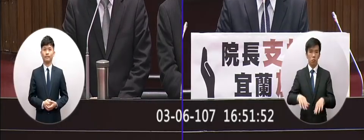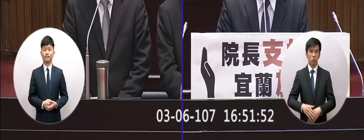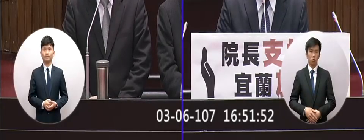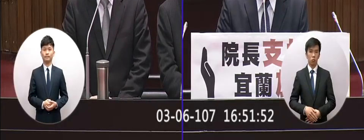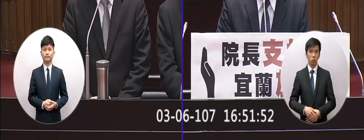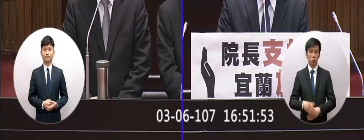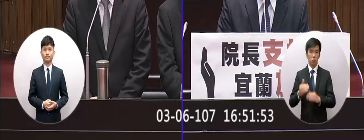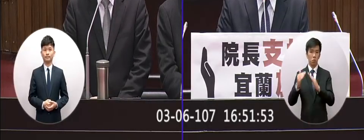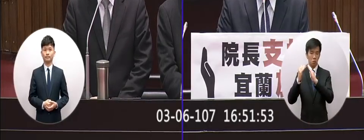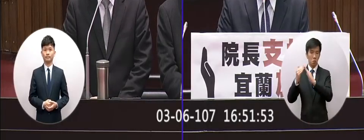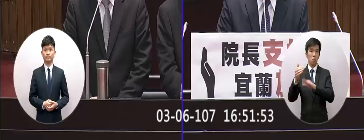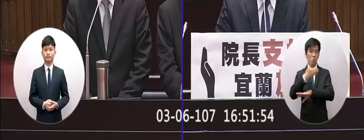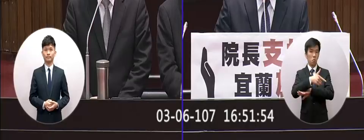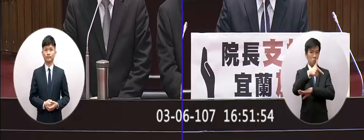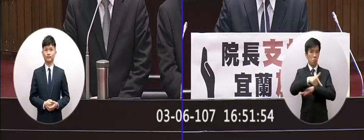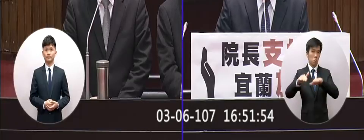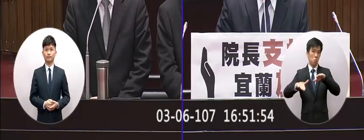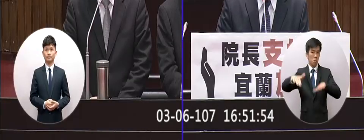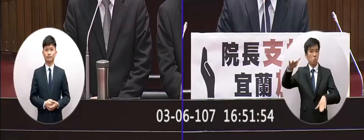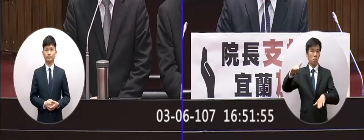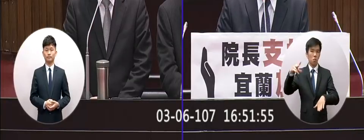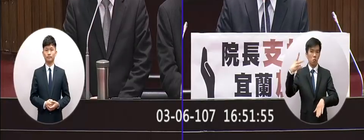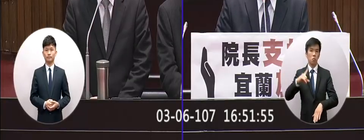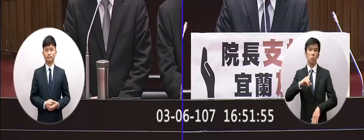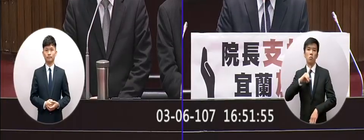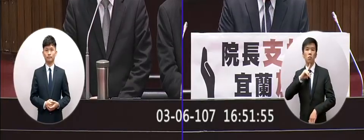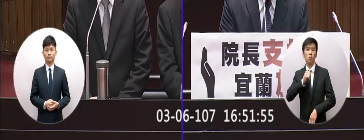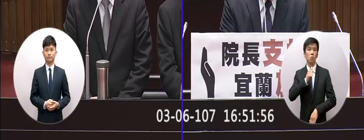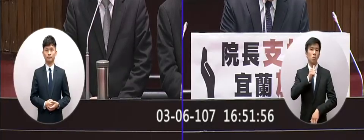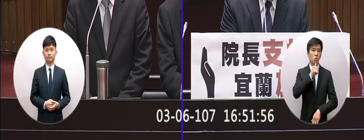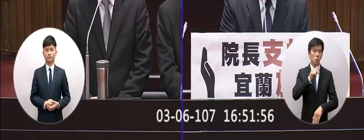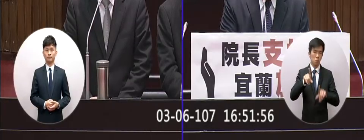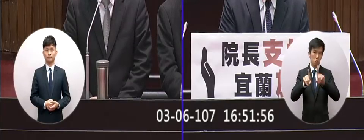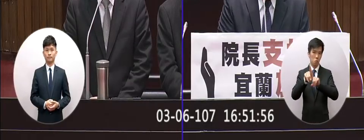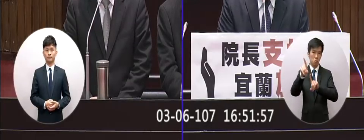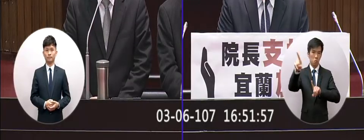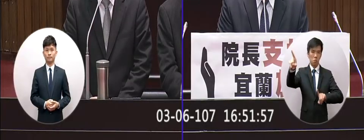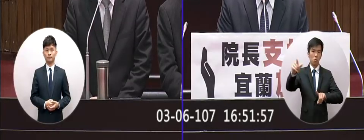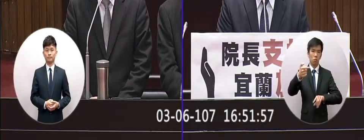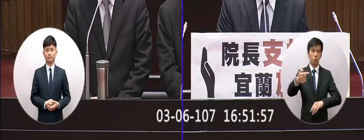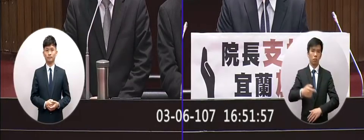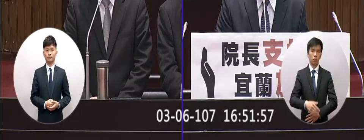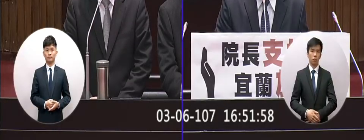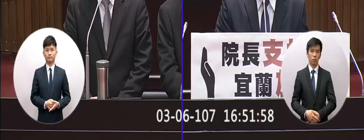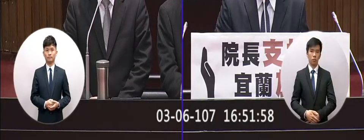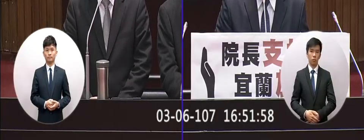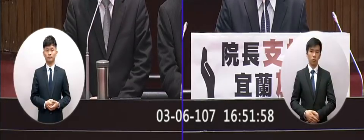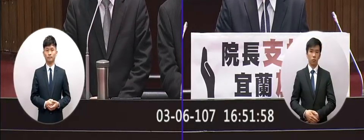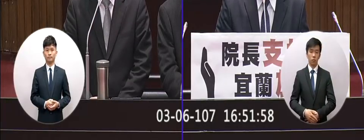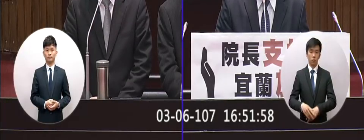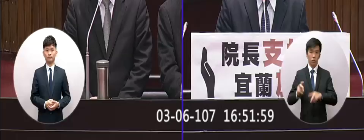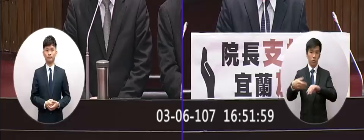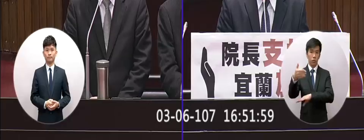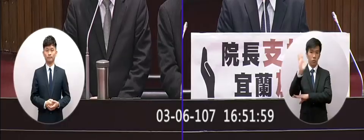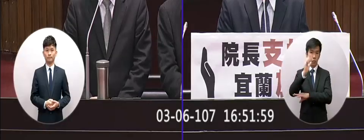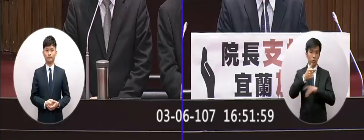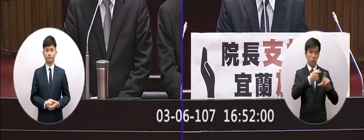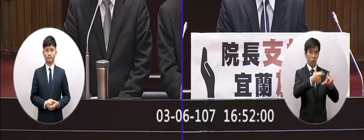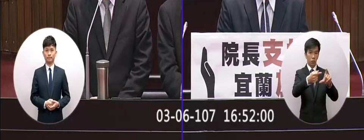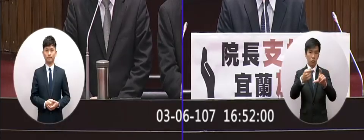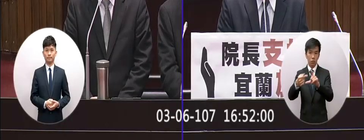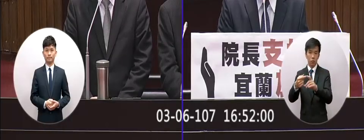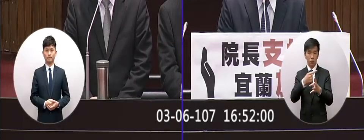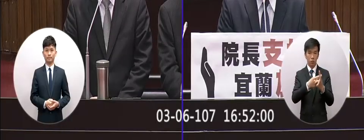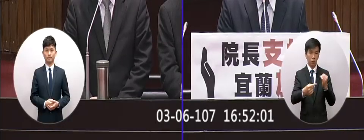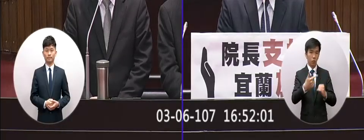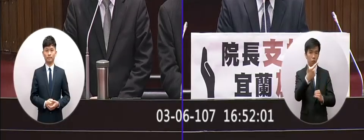乡发展的失衡，也造成贫富悬殊的这个拉锯。 行政区域划分为六都跟